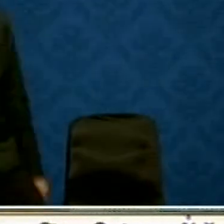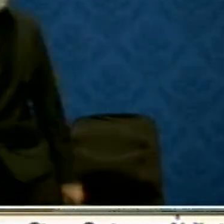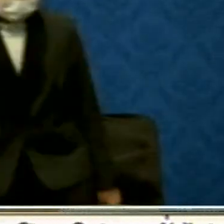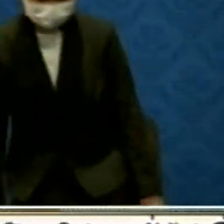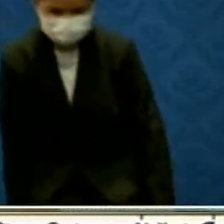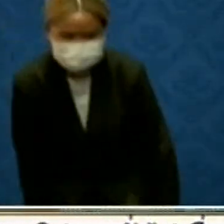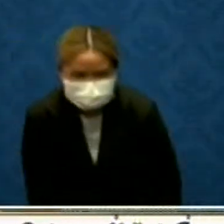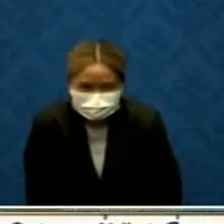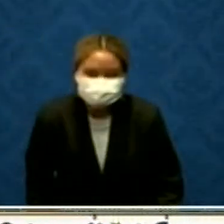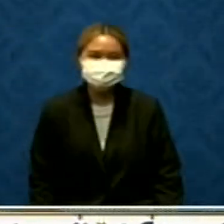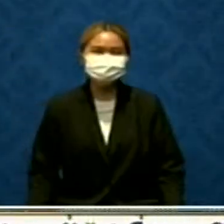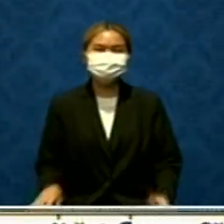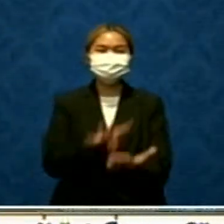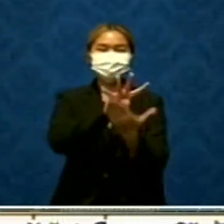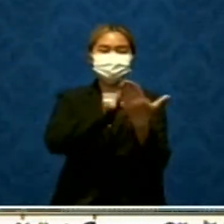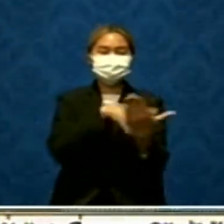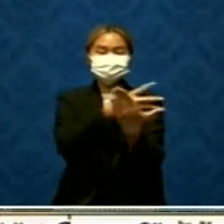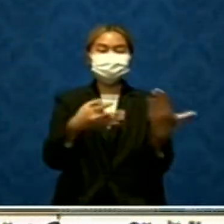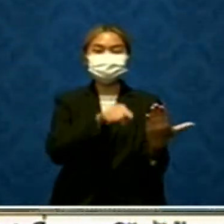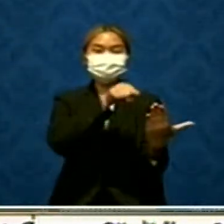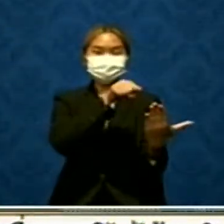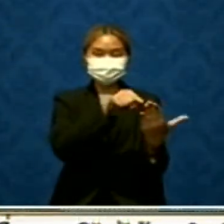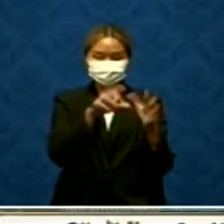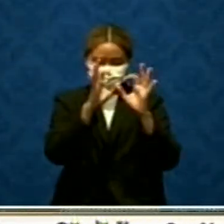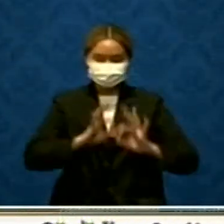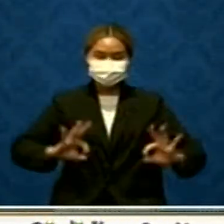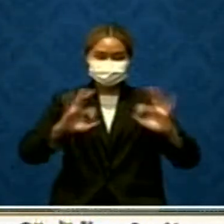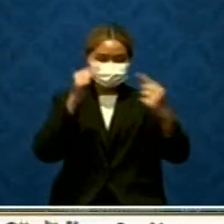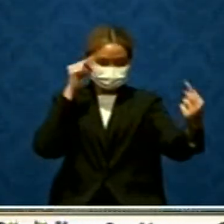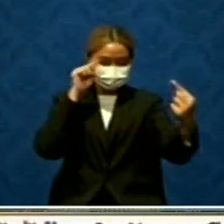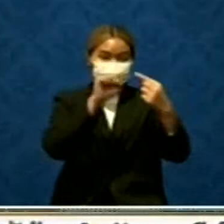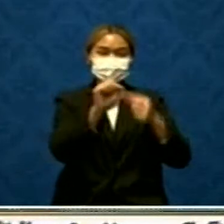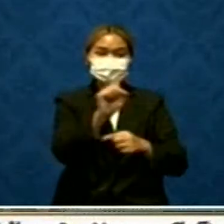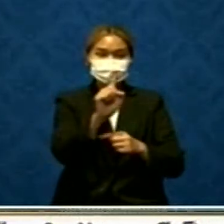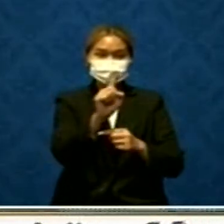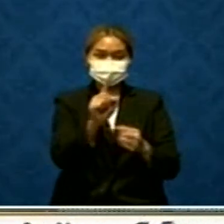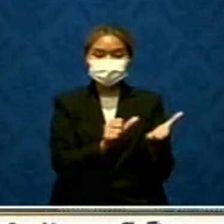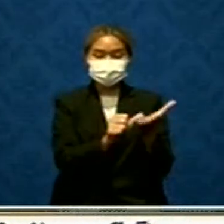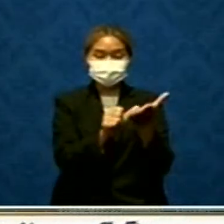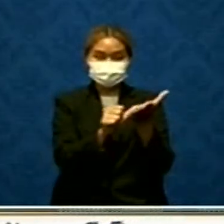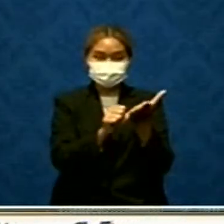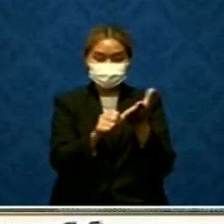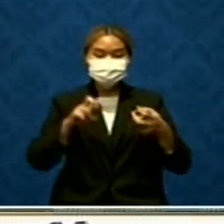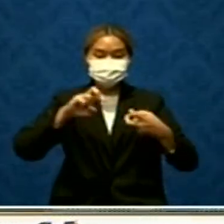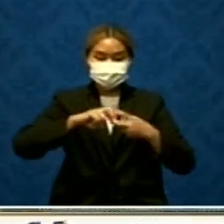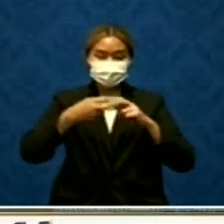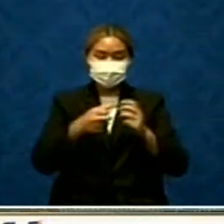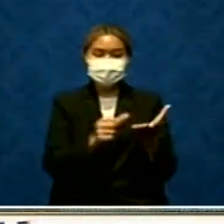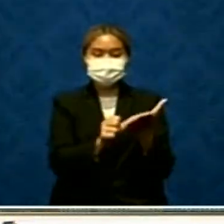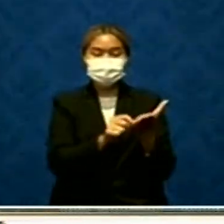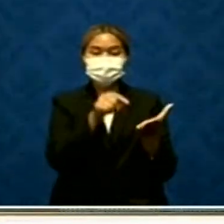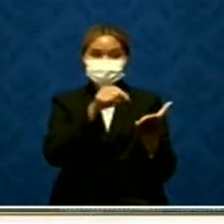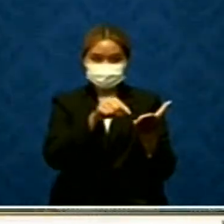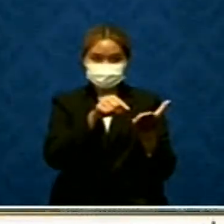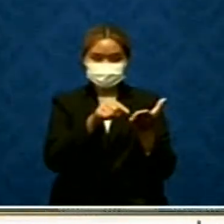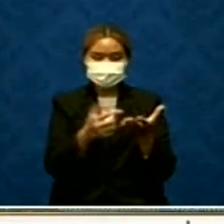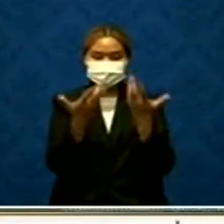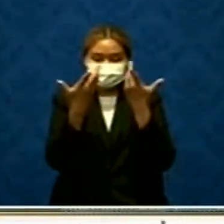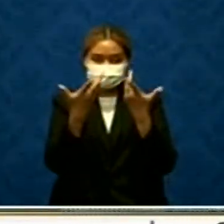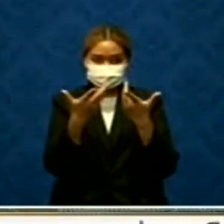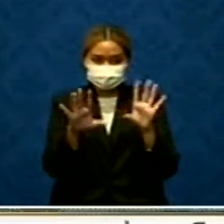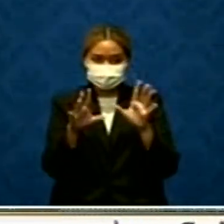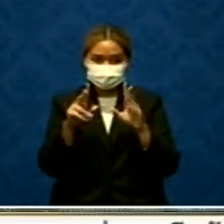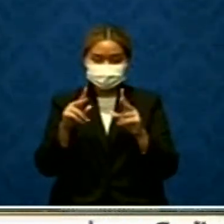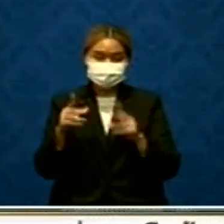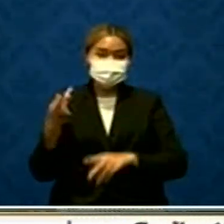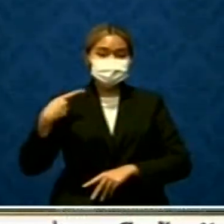ลเนี่ยมีวัตถุประสงค์ที่สำคัญก็คือมุ่งเน้นแก้ปัญหาในอดีตนะครับและต้องการที่จะสร้างประโยชน์ให้กับประเทศและประชาช